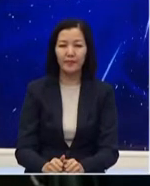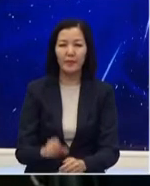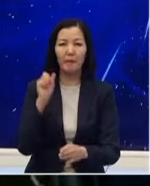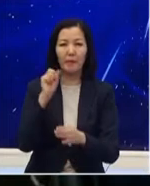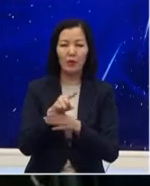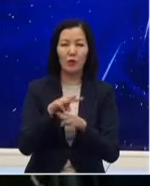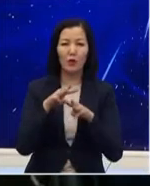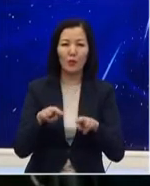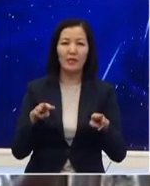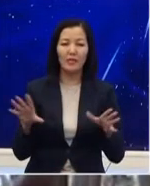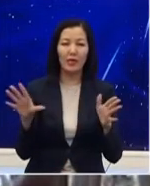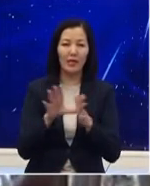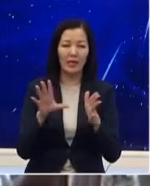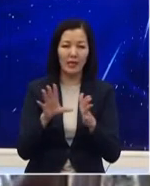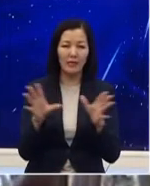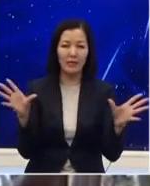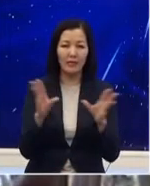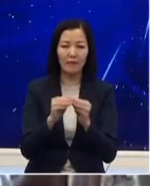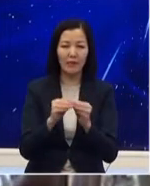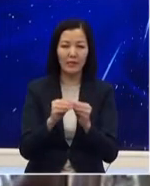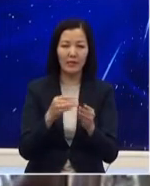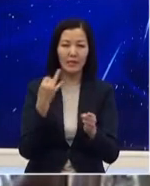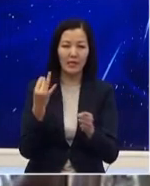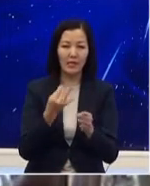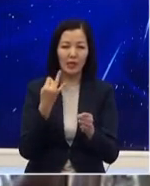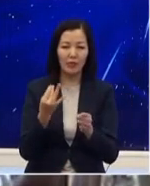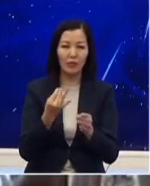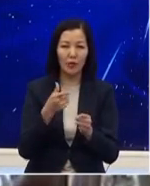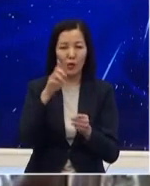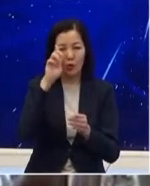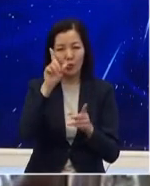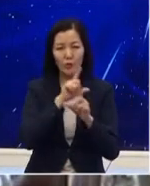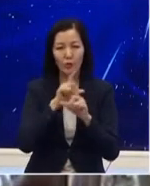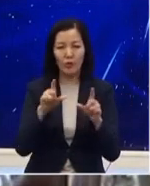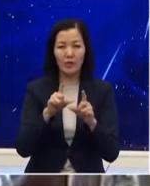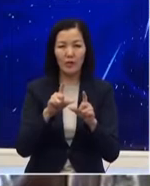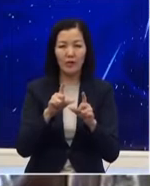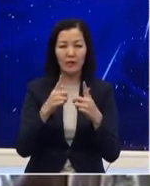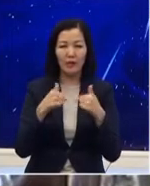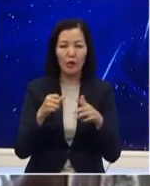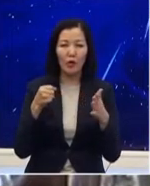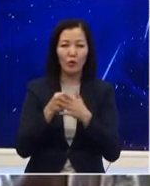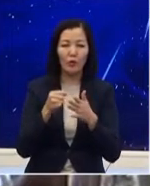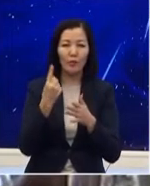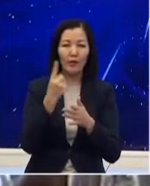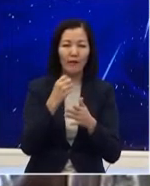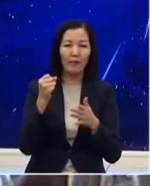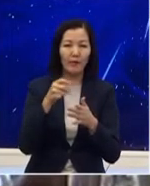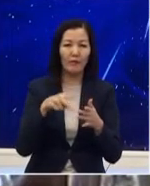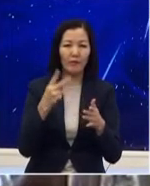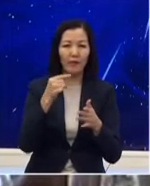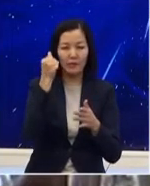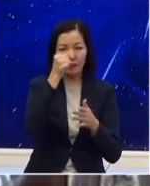Поручаю Министерству энергетики совместно с заинтересованными госорганами и организациями до 1 апреля 2021